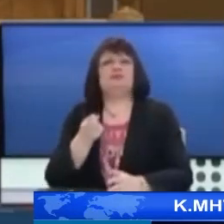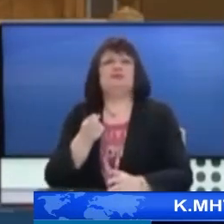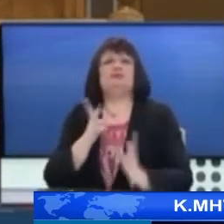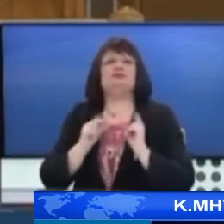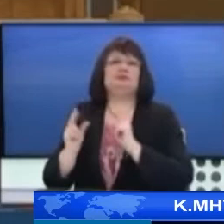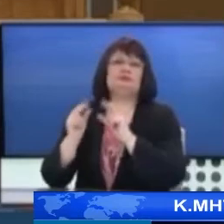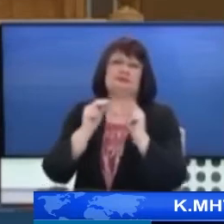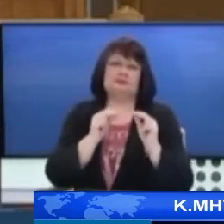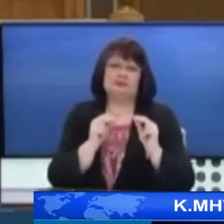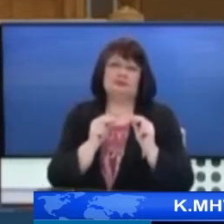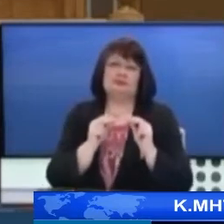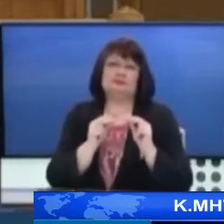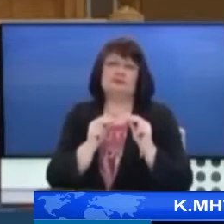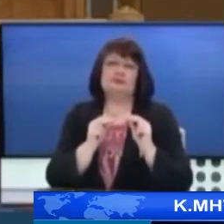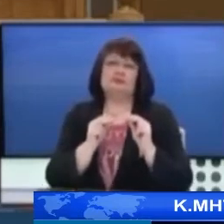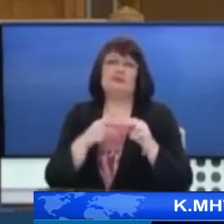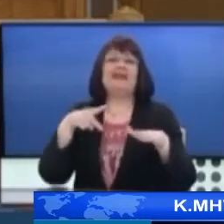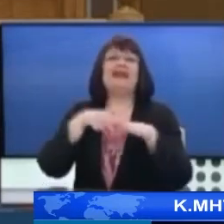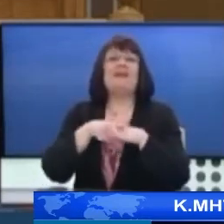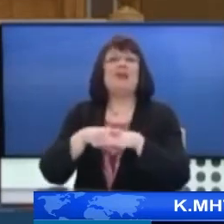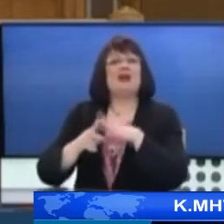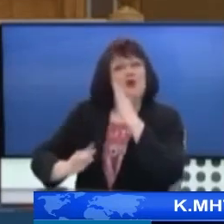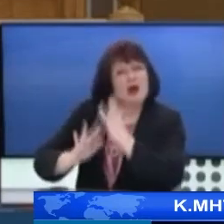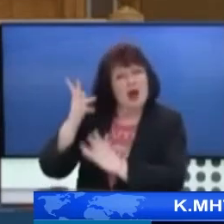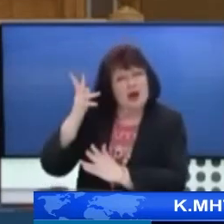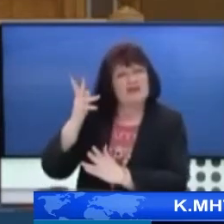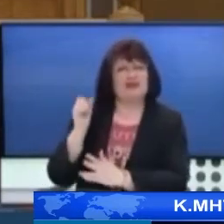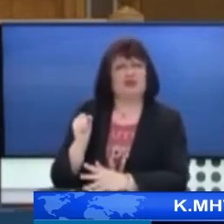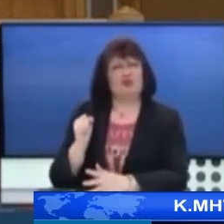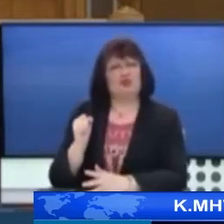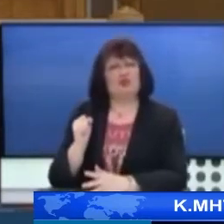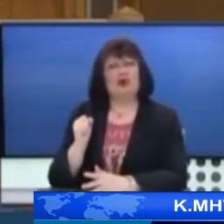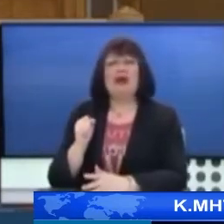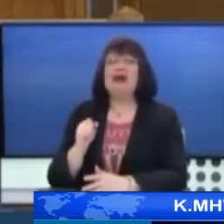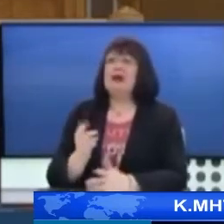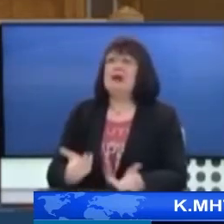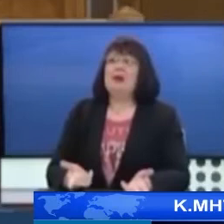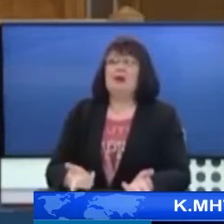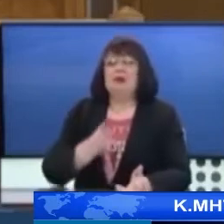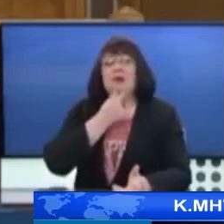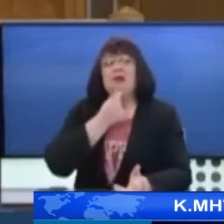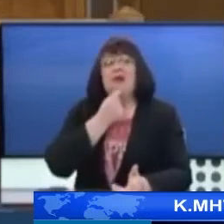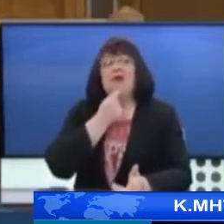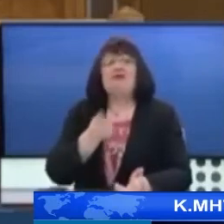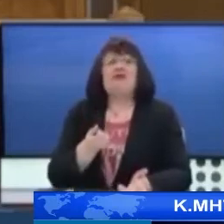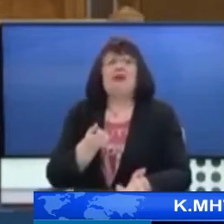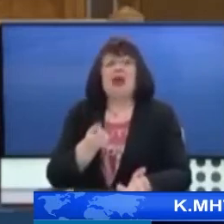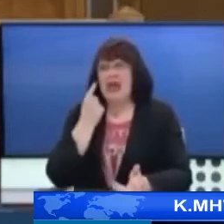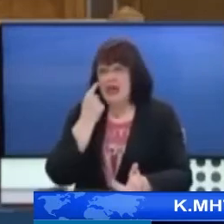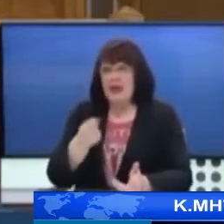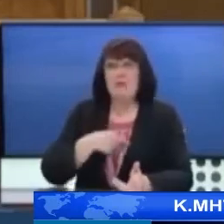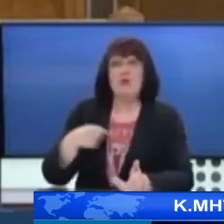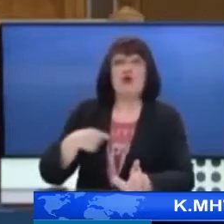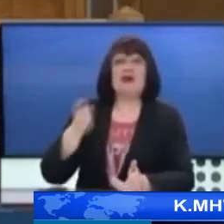κάνουμε συζήτηση για το Ταμείο Ανάκαμψης και Ανθεκτικότητος, αλλά επειδή με μεγάλη ευκολία